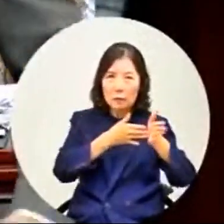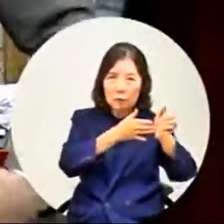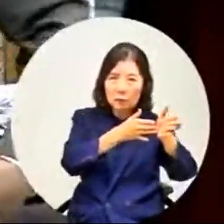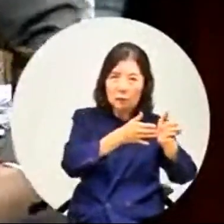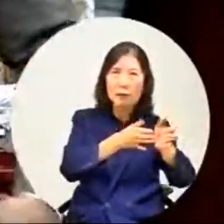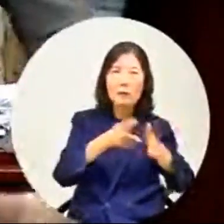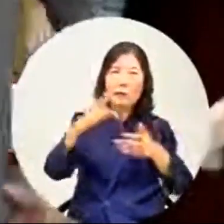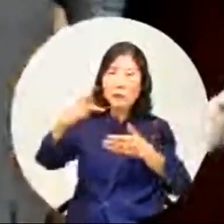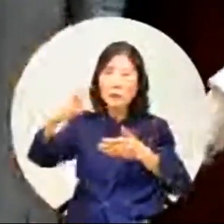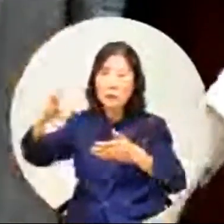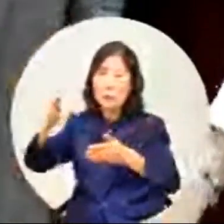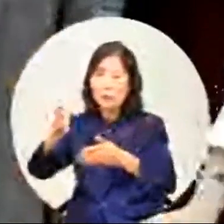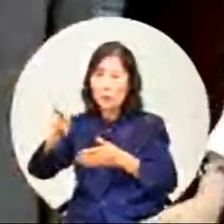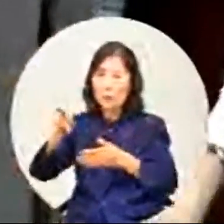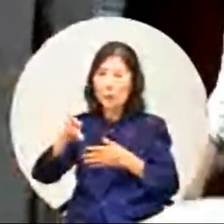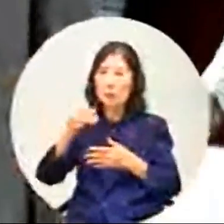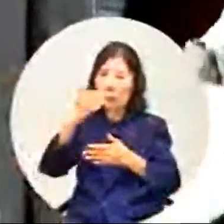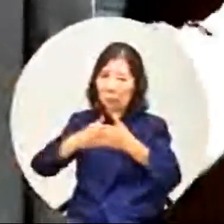金。